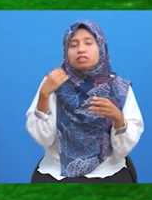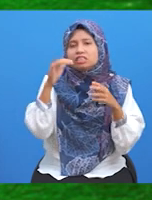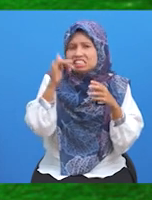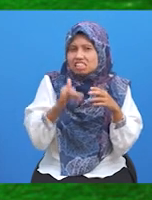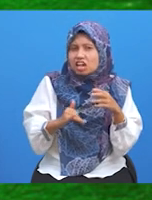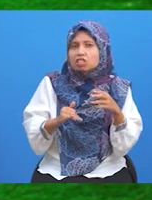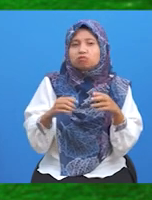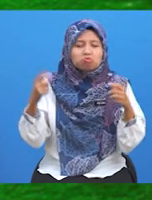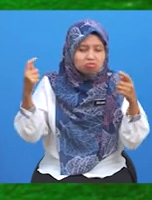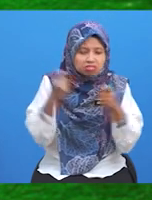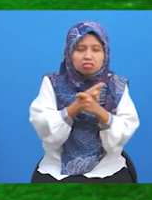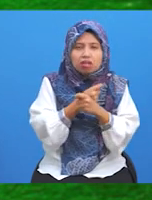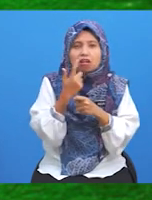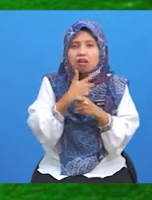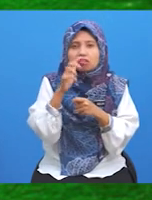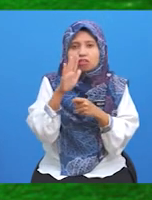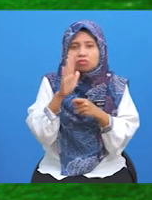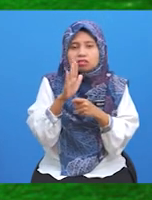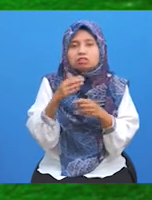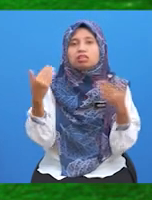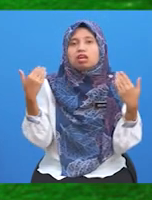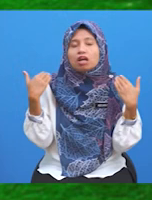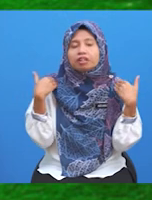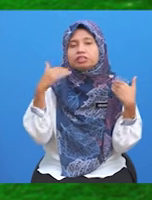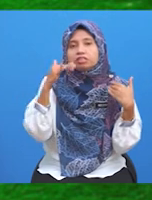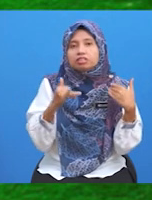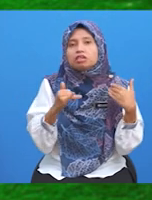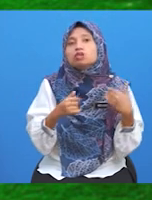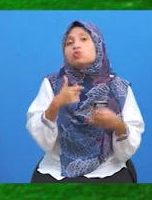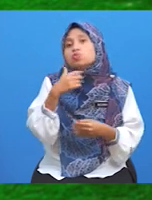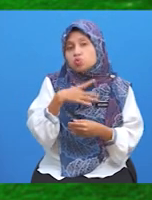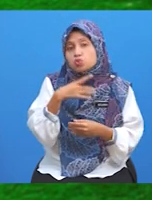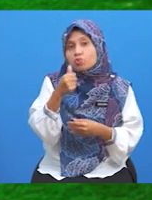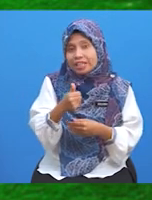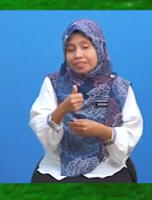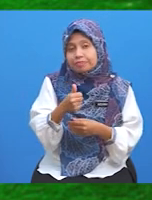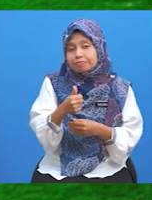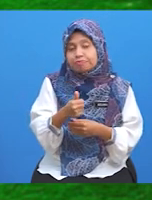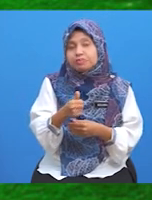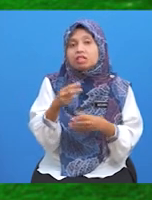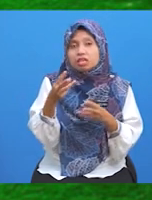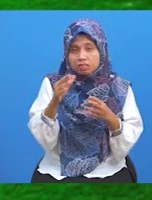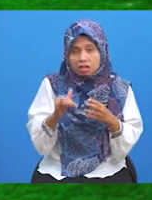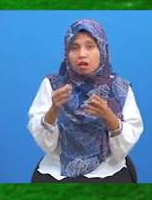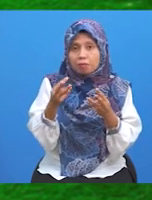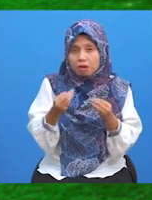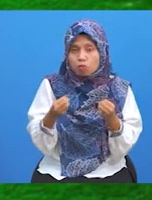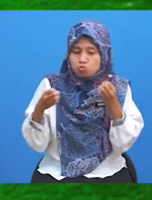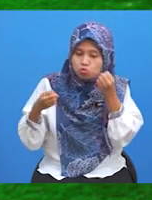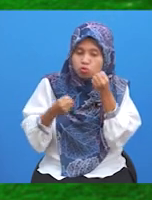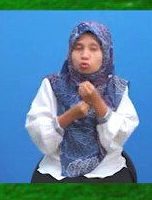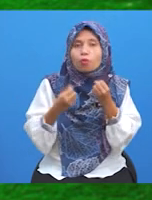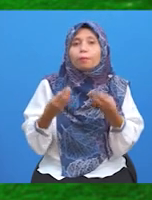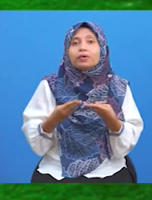yang menentang penyerahan Sarawak kepada British dan ada juga di kalangan penduduk tempatan yang menyokong